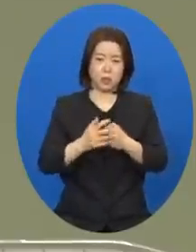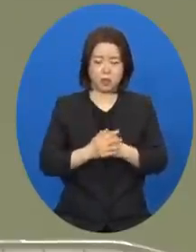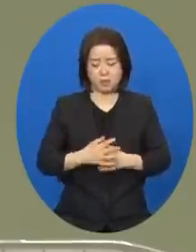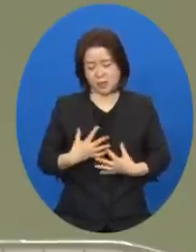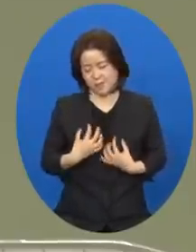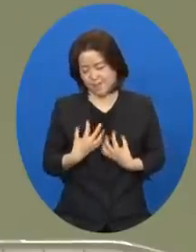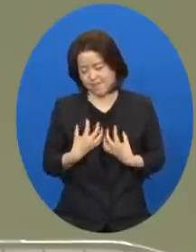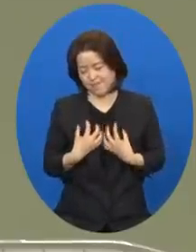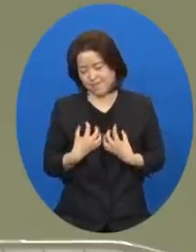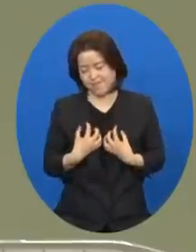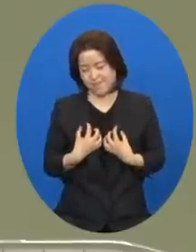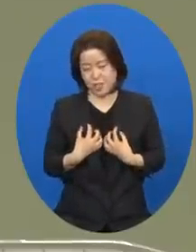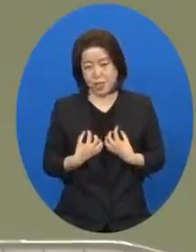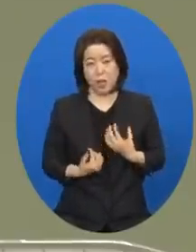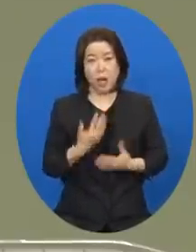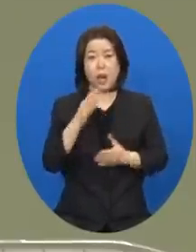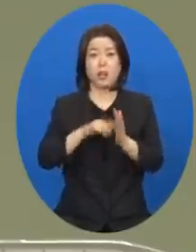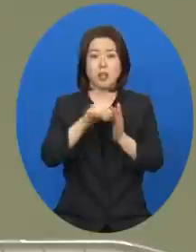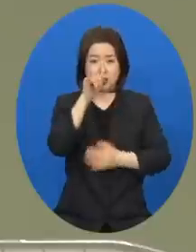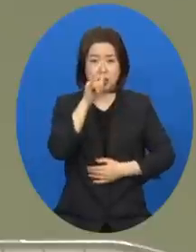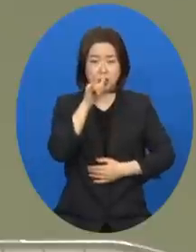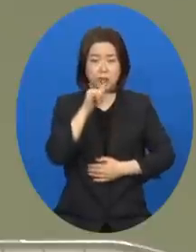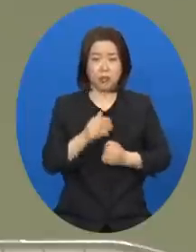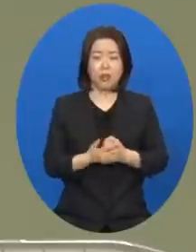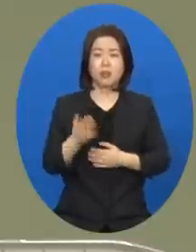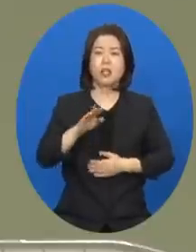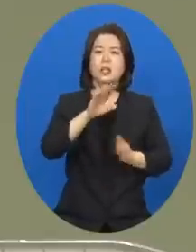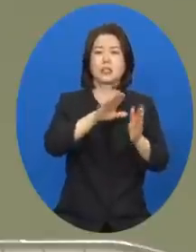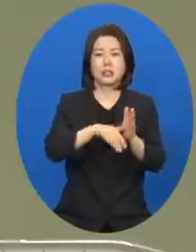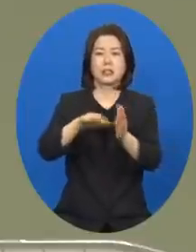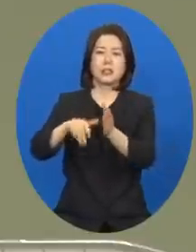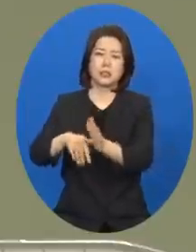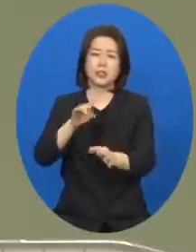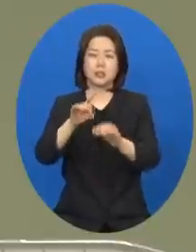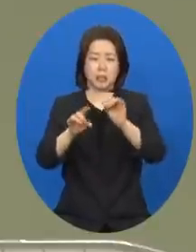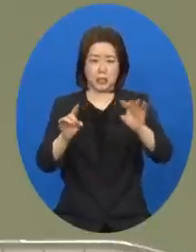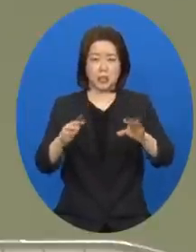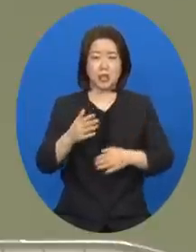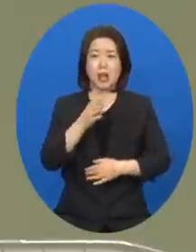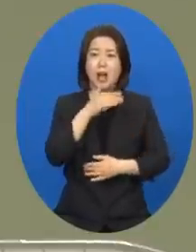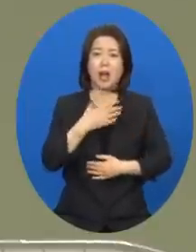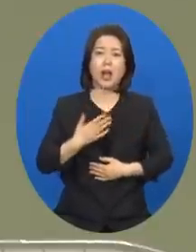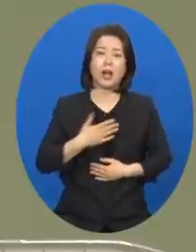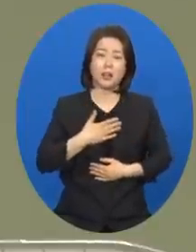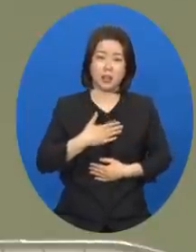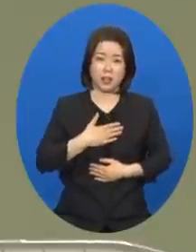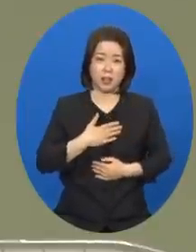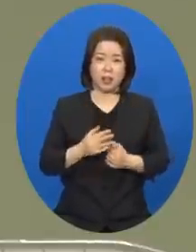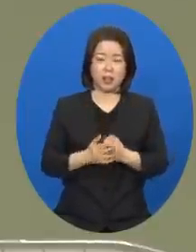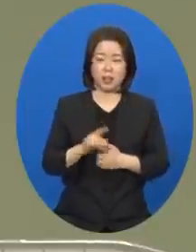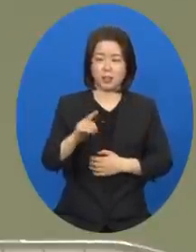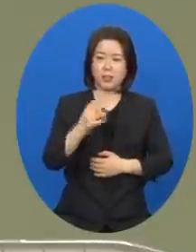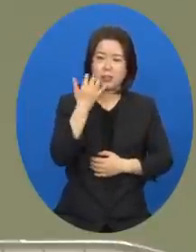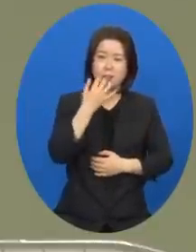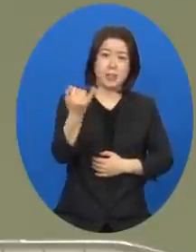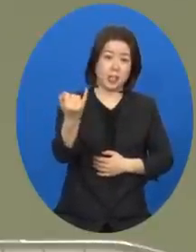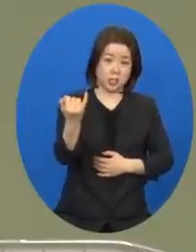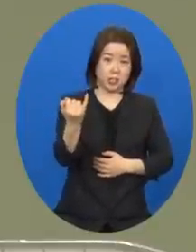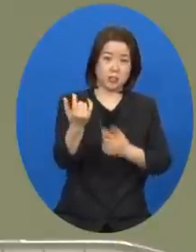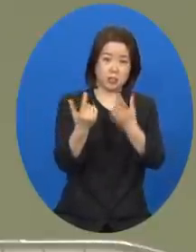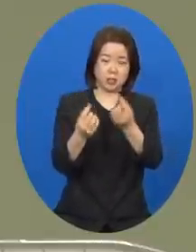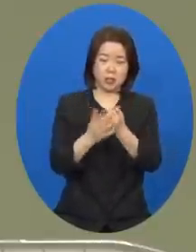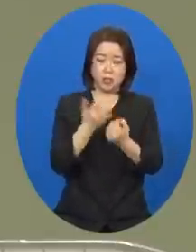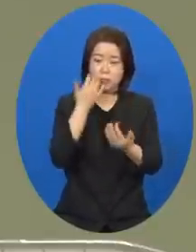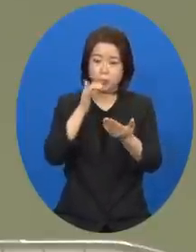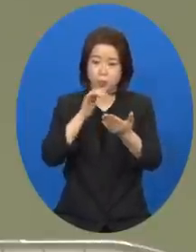속이 정말 뒤집어지는 경우도 있어요. 근데 그때마다 아 내가 이 가늠한 여인처럼